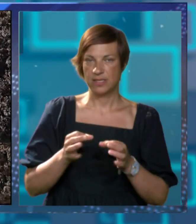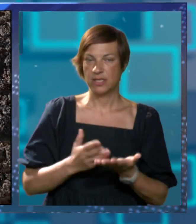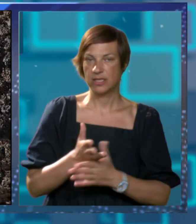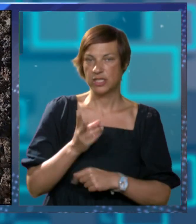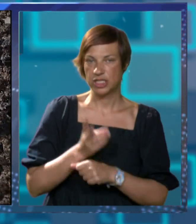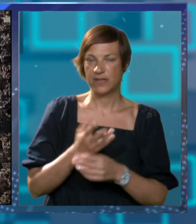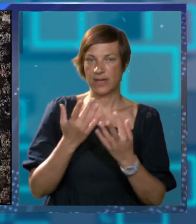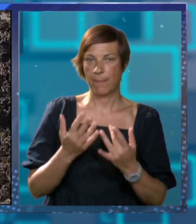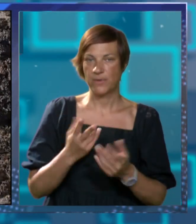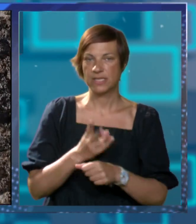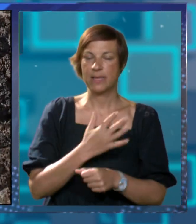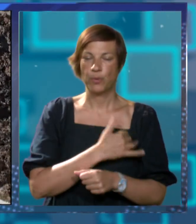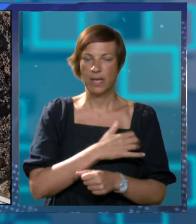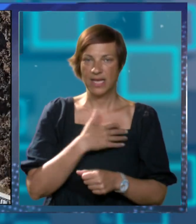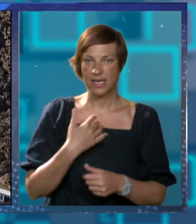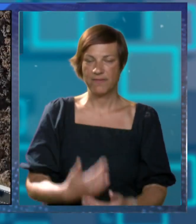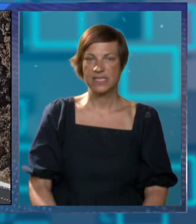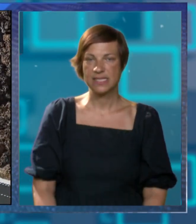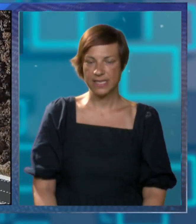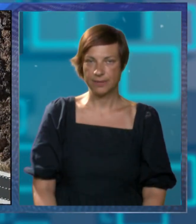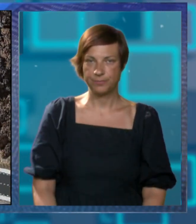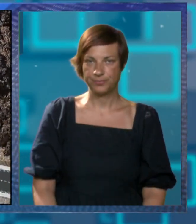osiguran u državnom proračunu Republike Hrvatske.